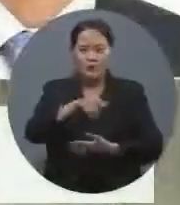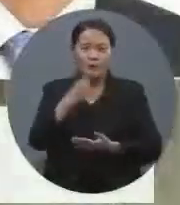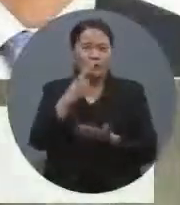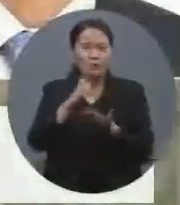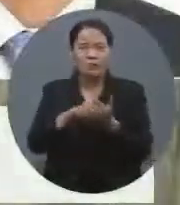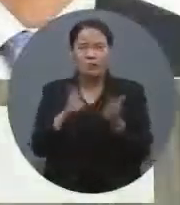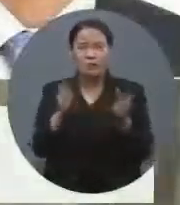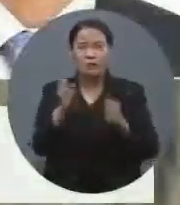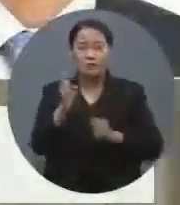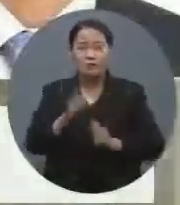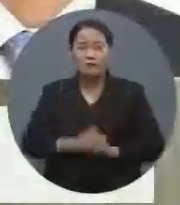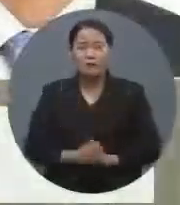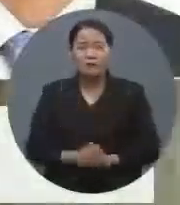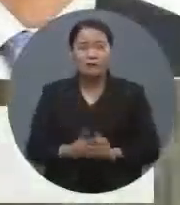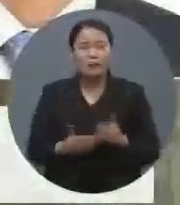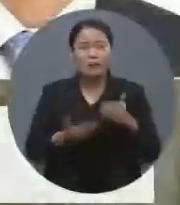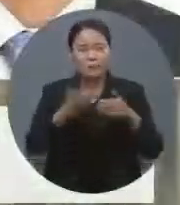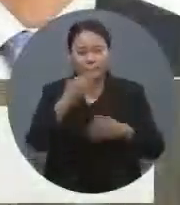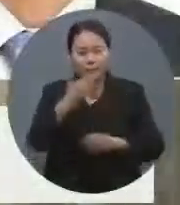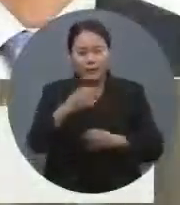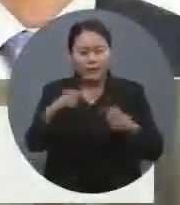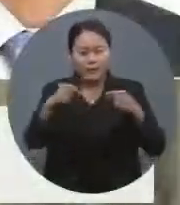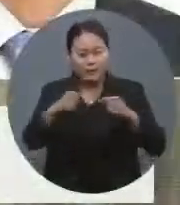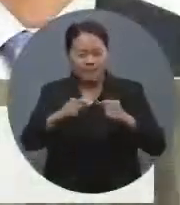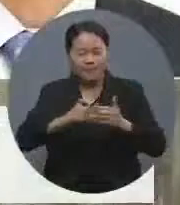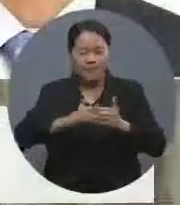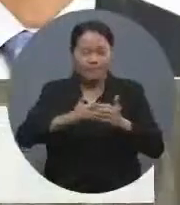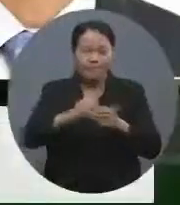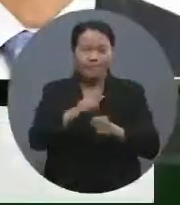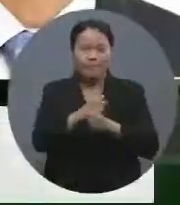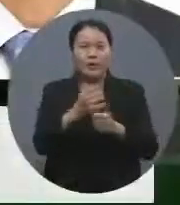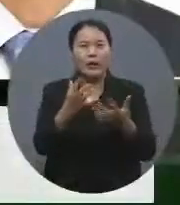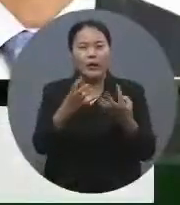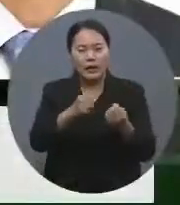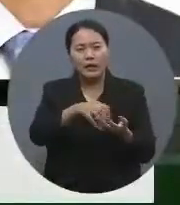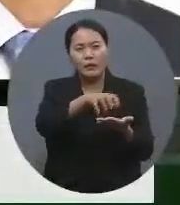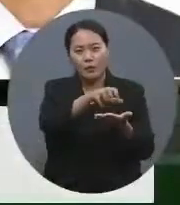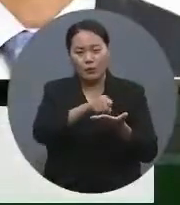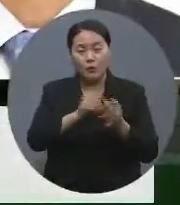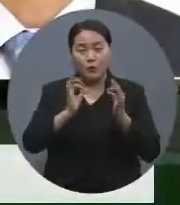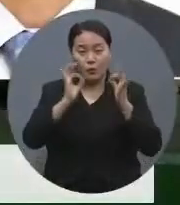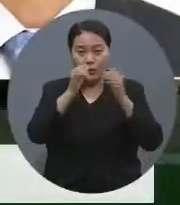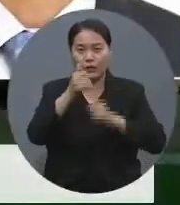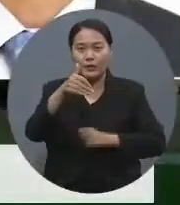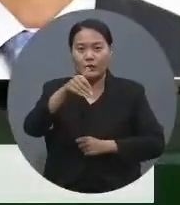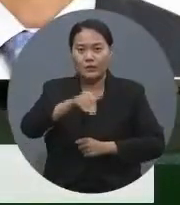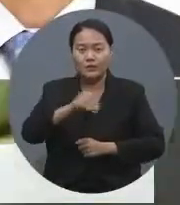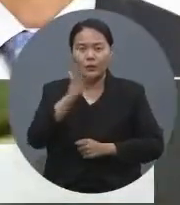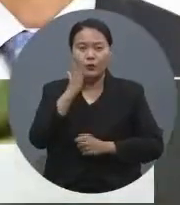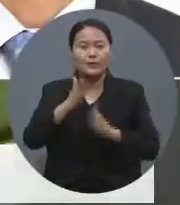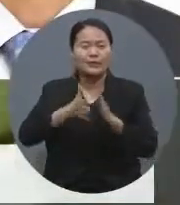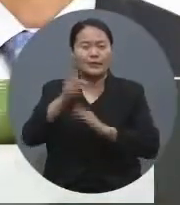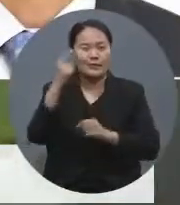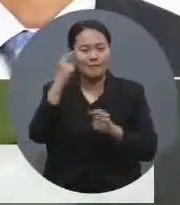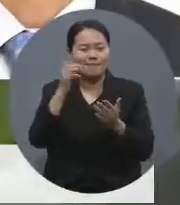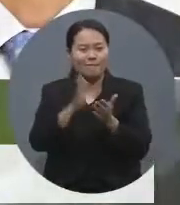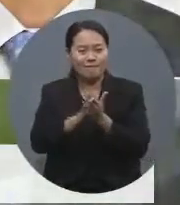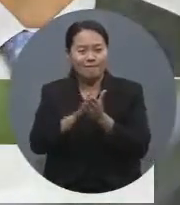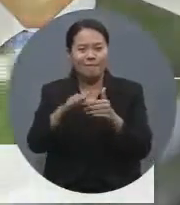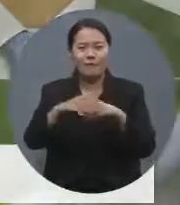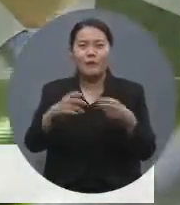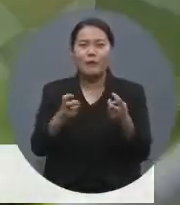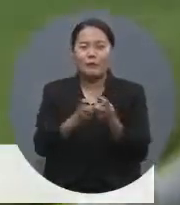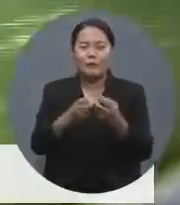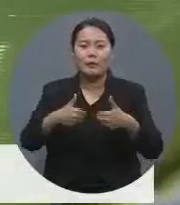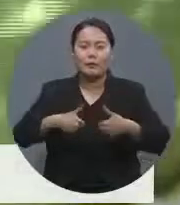않을 거다. 그래서 최대한 우리가 협상을 통해서 물을 많이 가져오는 걸 노력을 하되 우리 울산시에서도 자구책을